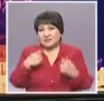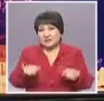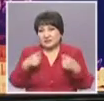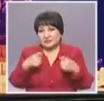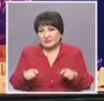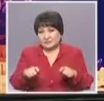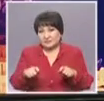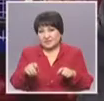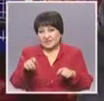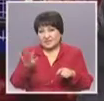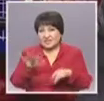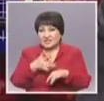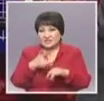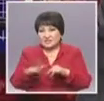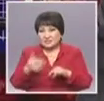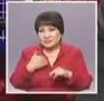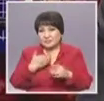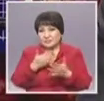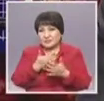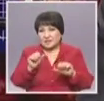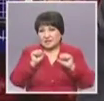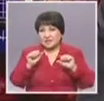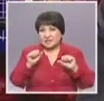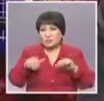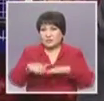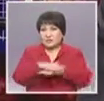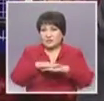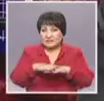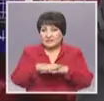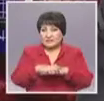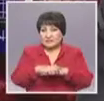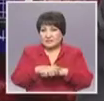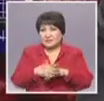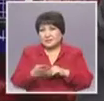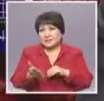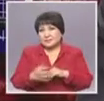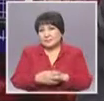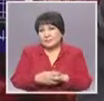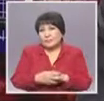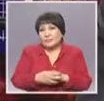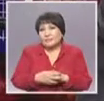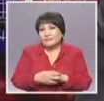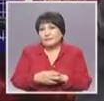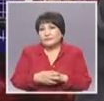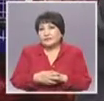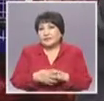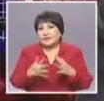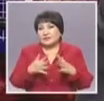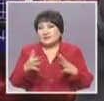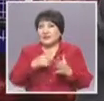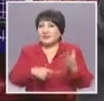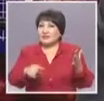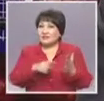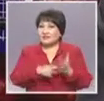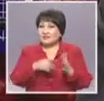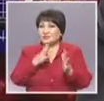бәрін есептегенде бізде спорт алаңдары көпшілігі қазір енді мен айтсам